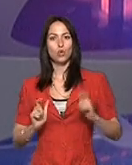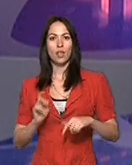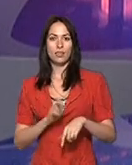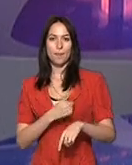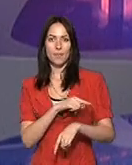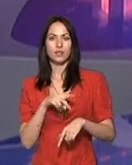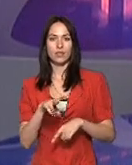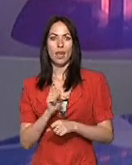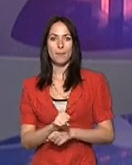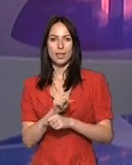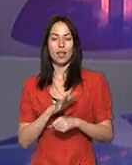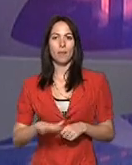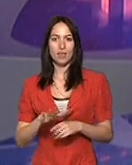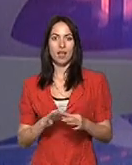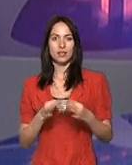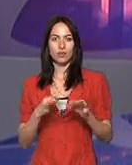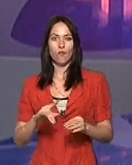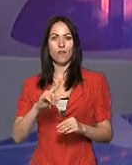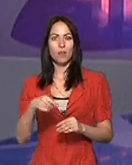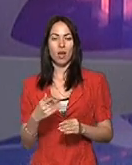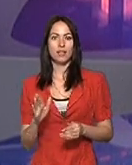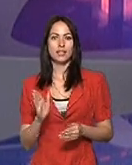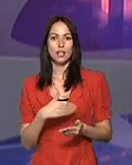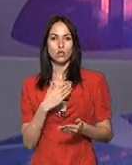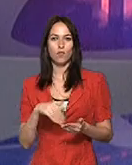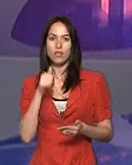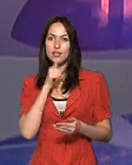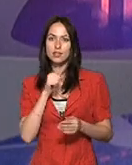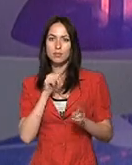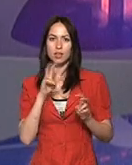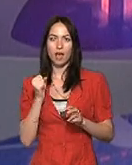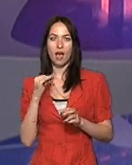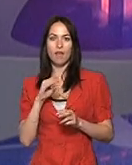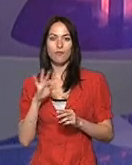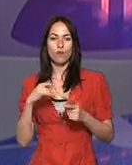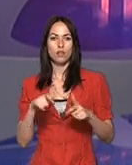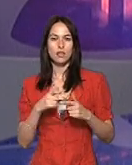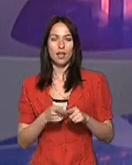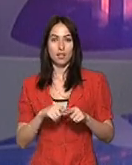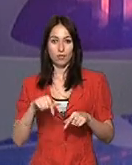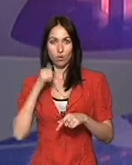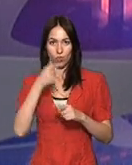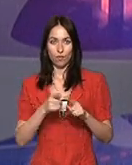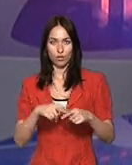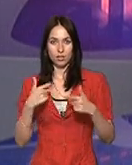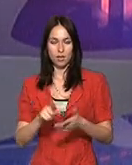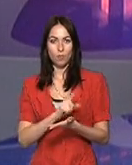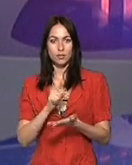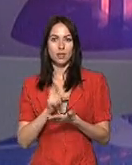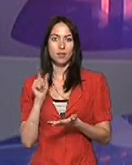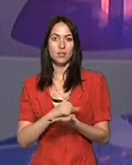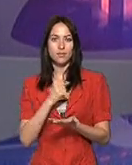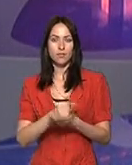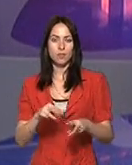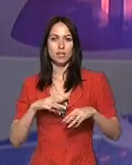Студенти-медики вийшли на пікет на Майдані Свободи. Вимагали скасувати іспит IFOM. З цього року цей іспит обов'язково, його затвердили в